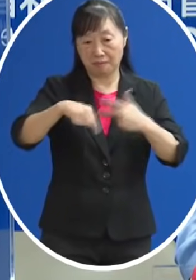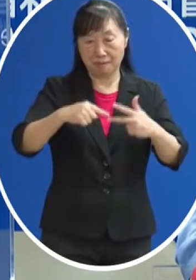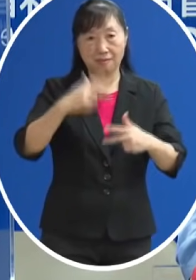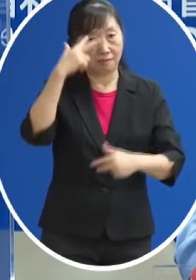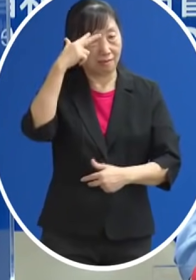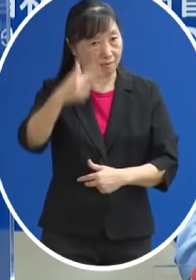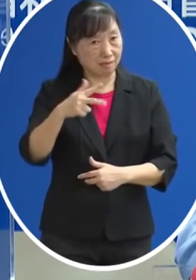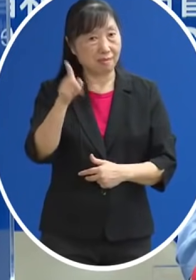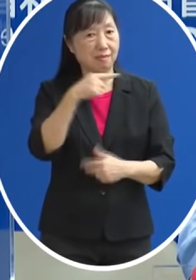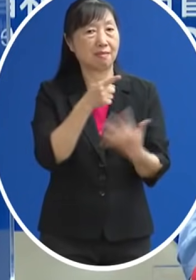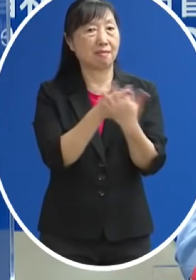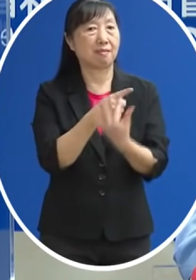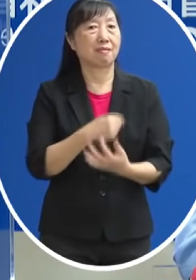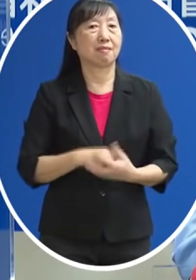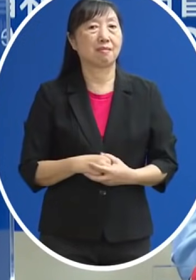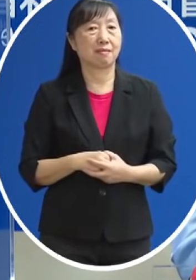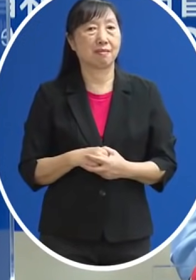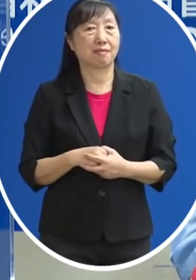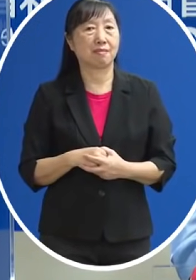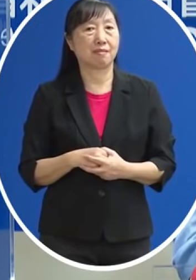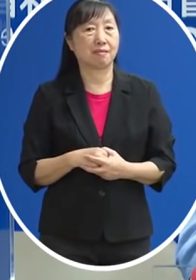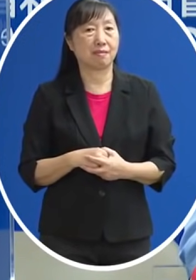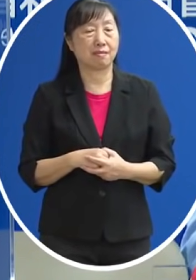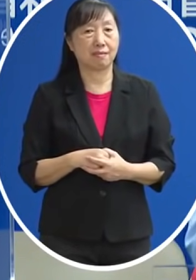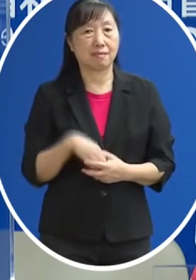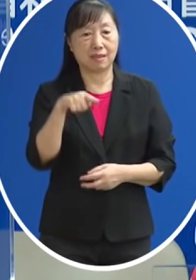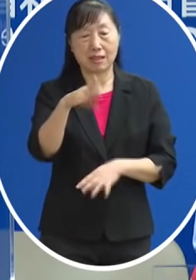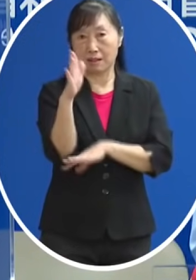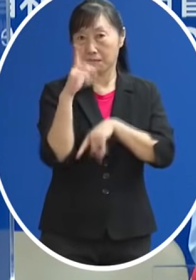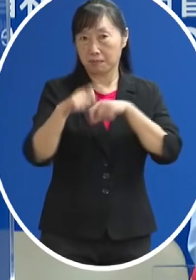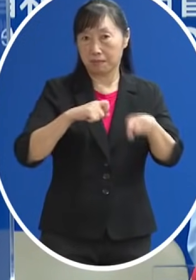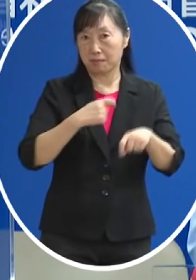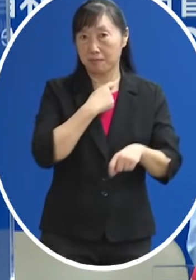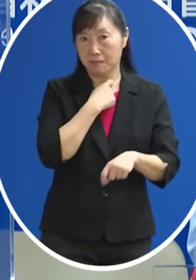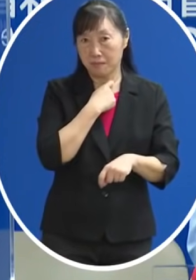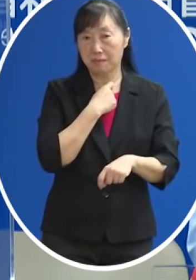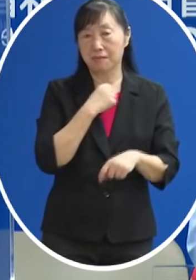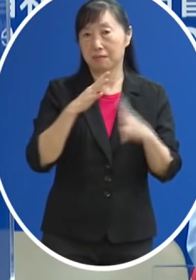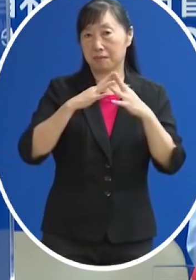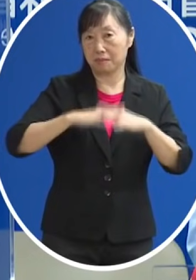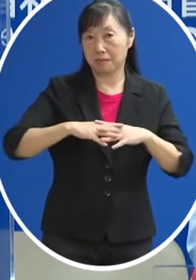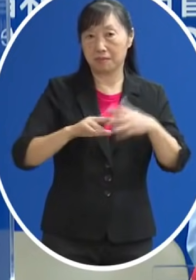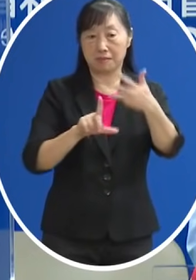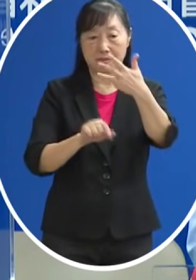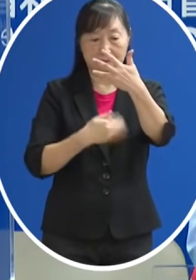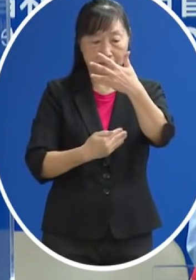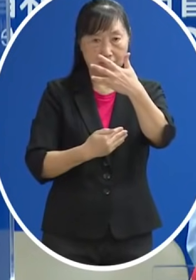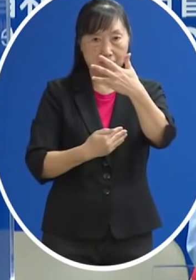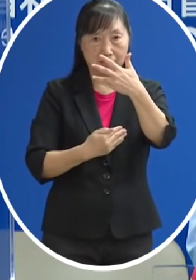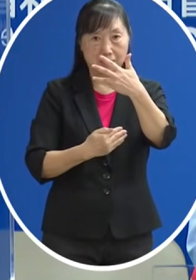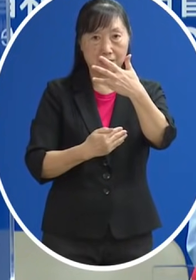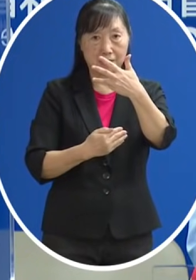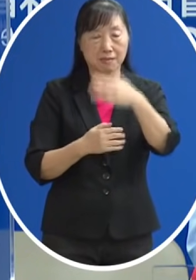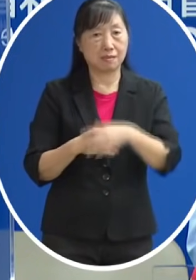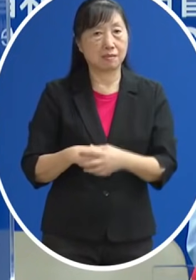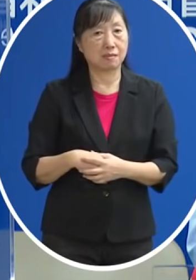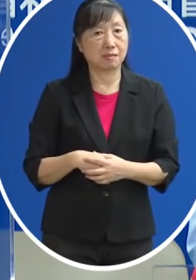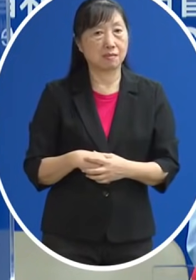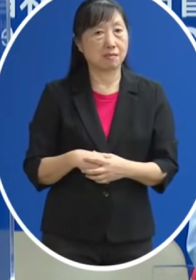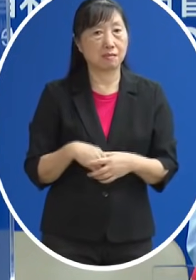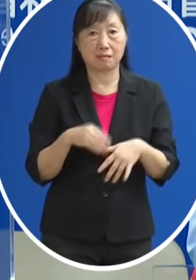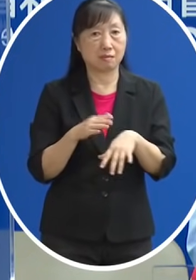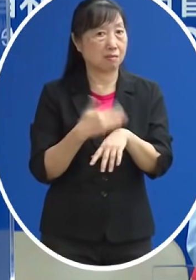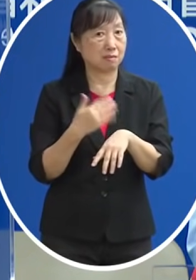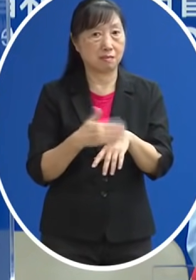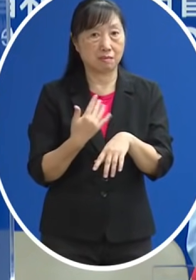拜才能看得出来，所以让政策的稳定性在八月九号并不会